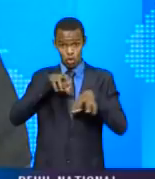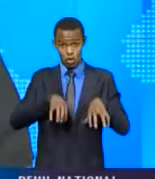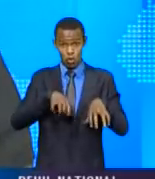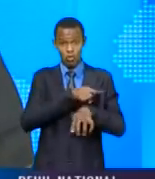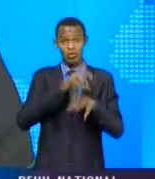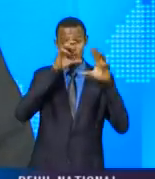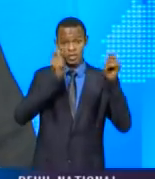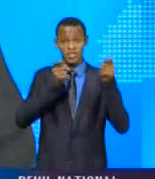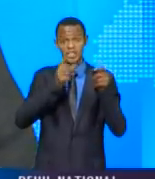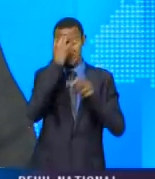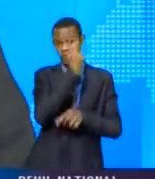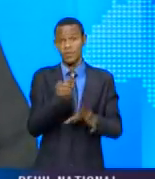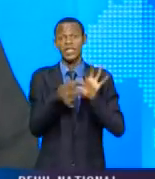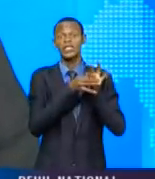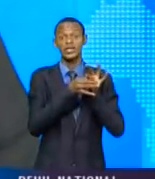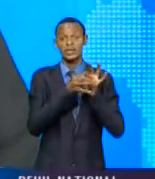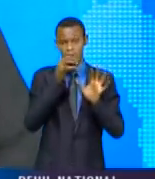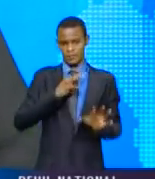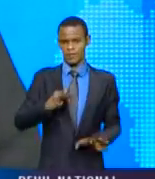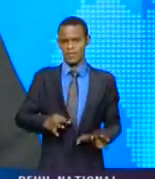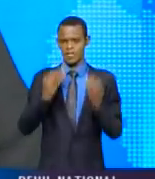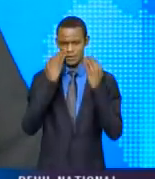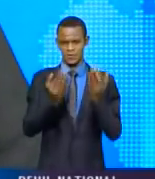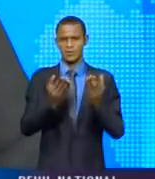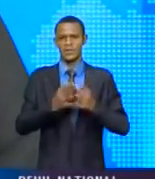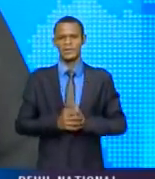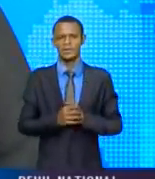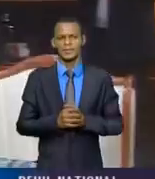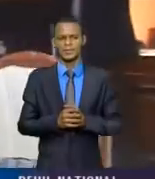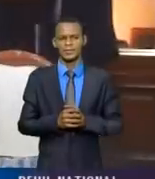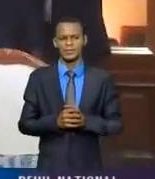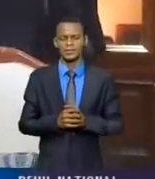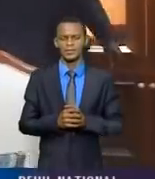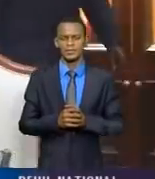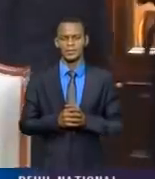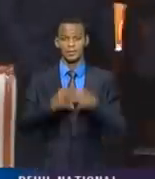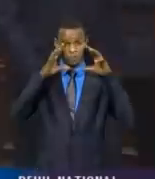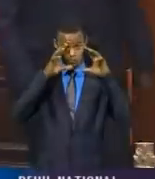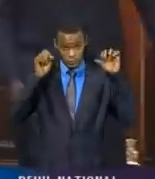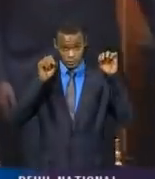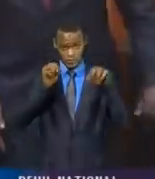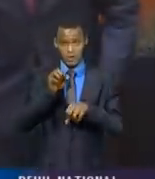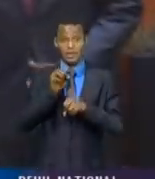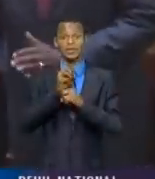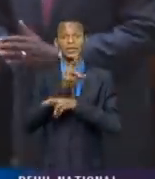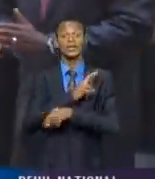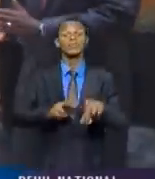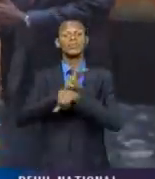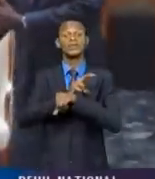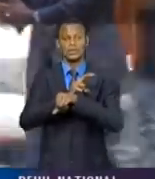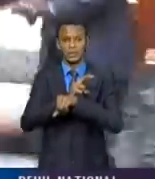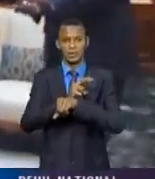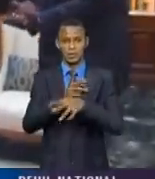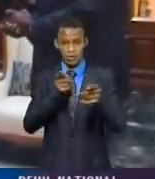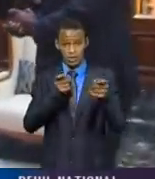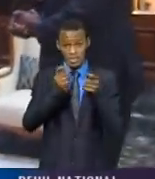tshisekedi tshilombo le président de la république félix antoine tu sais qu'aider schilb au président en exercice de